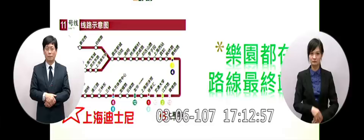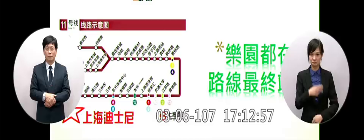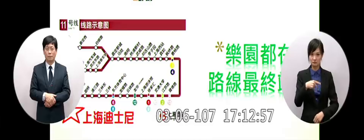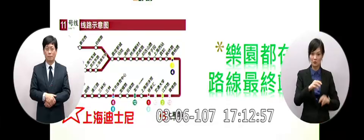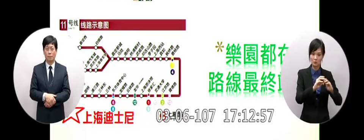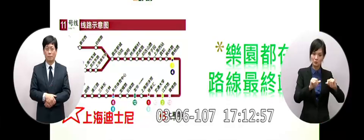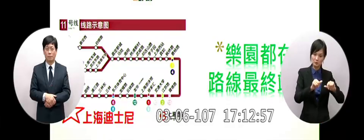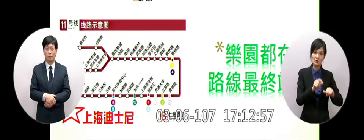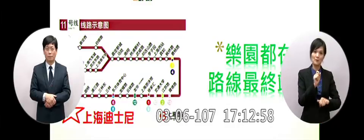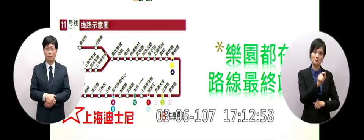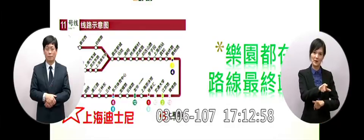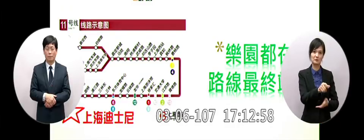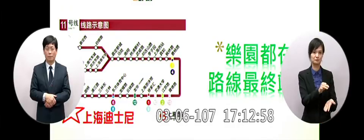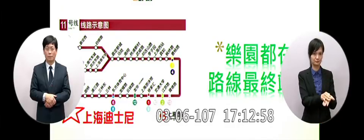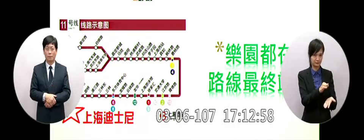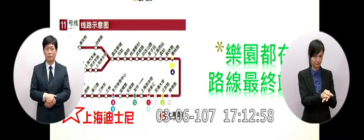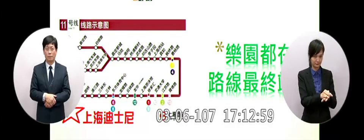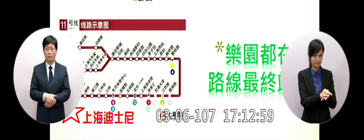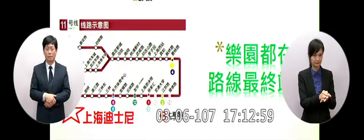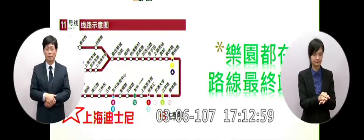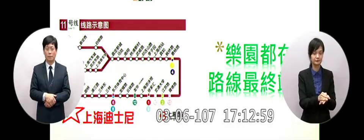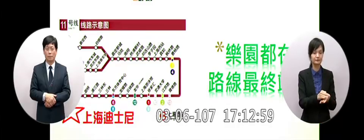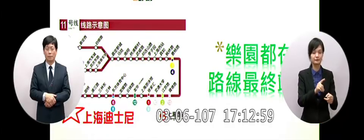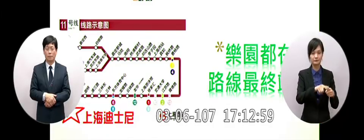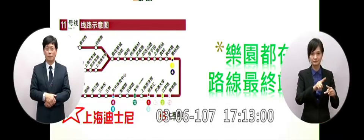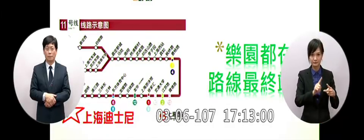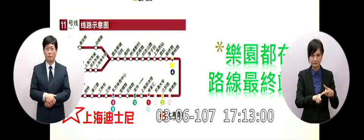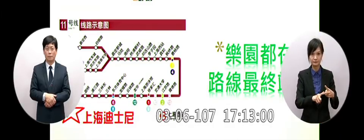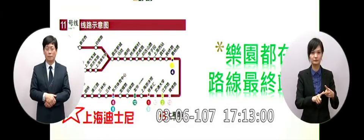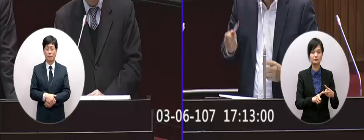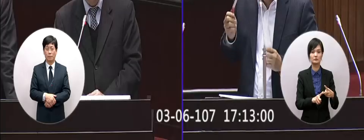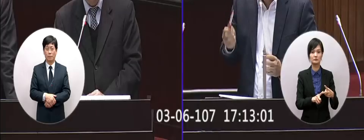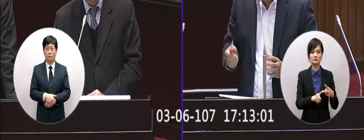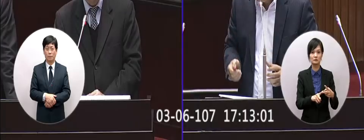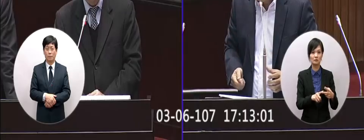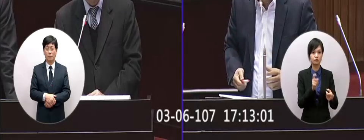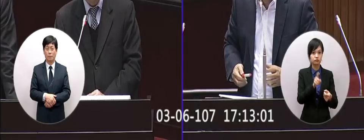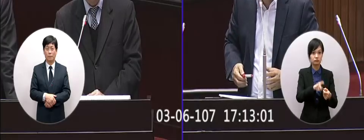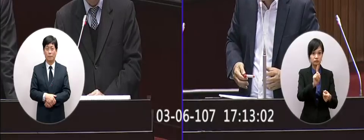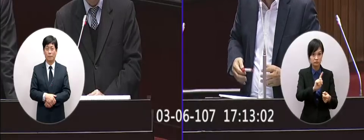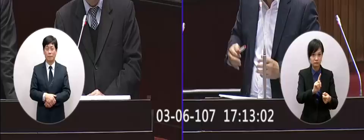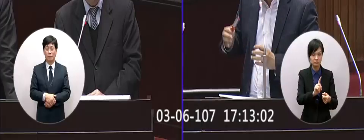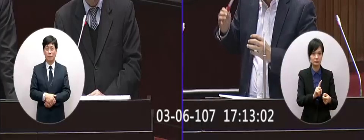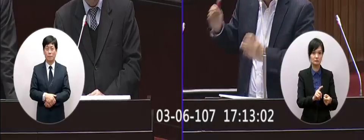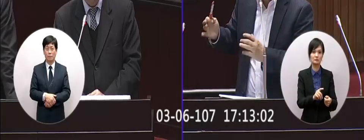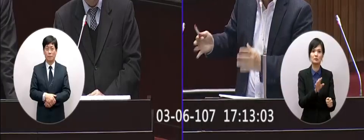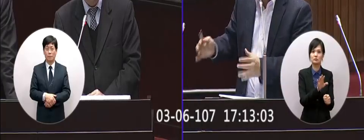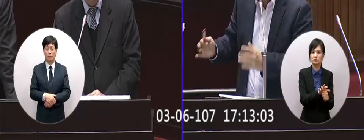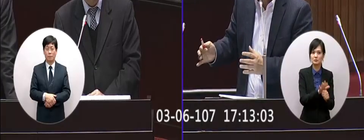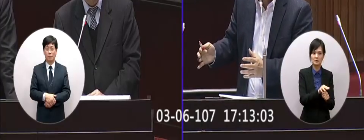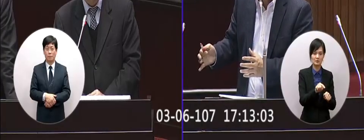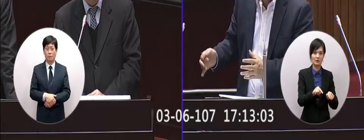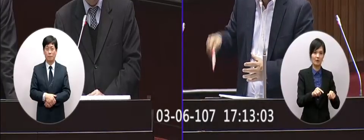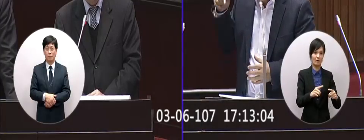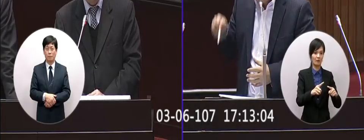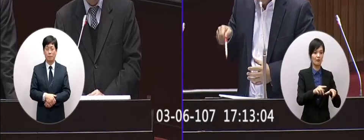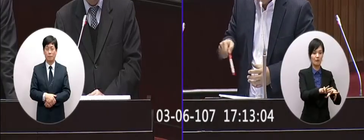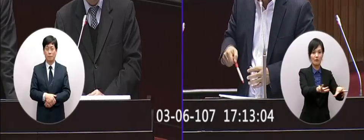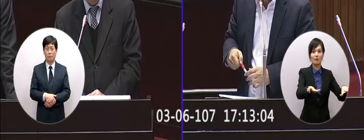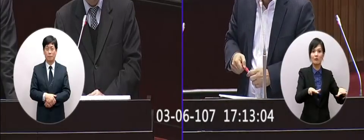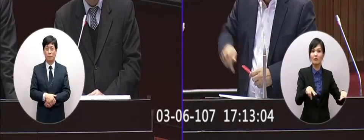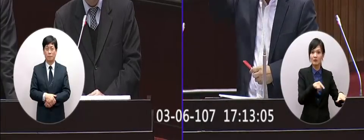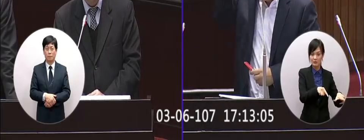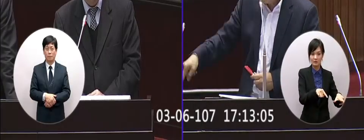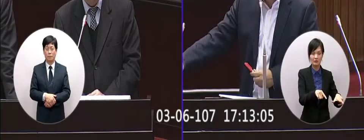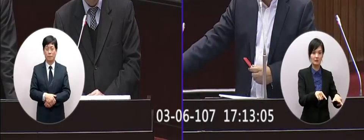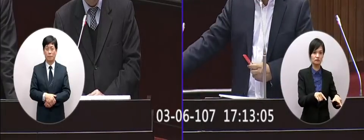取得容易以外啊，就是啊，要解决啊，您讲的解决运输的末端的问题。何